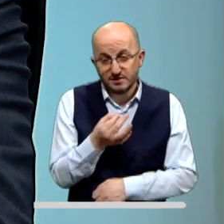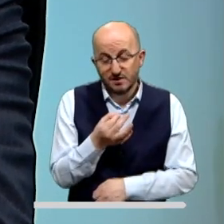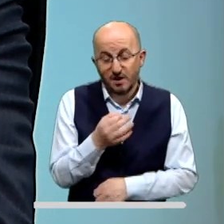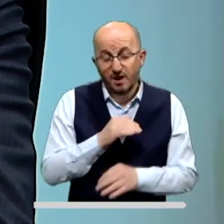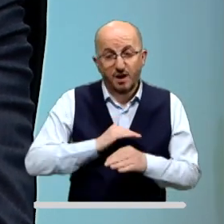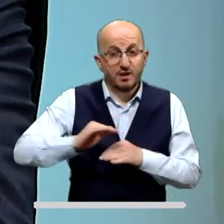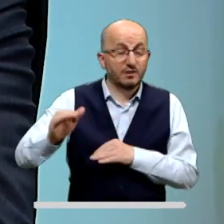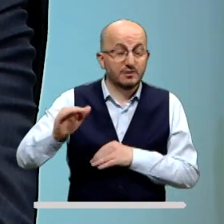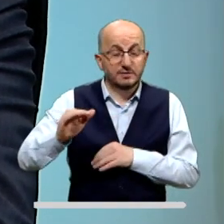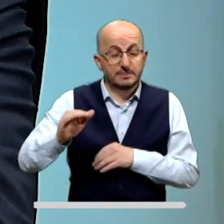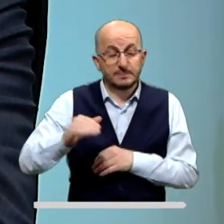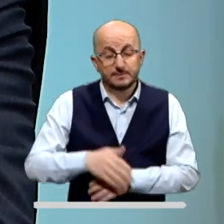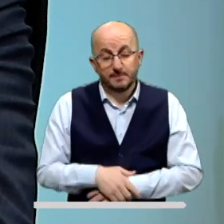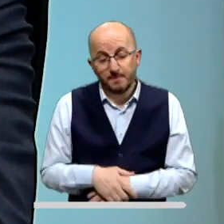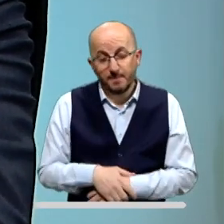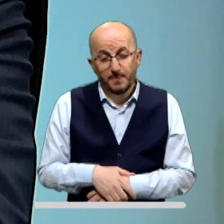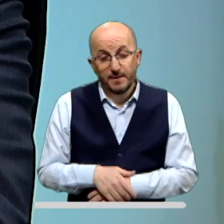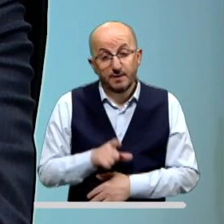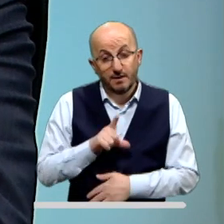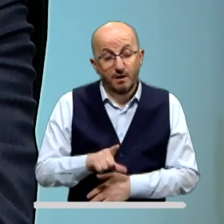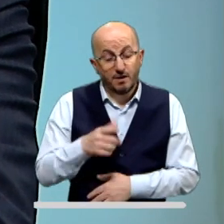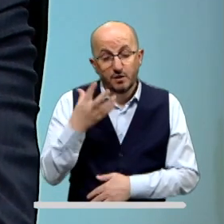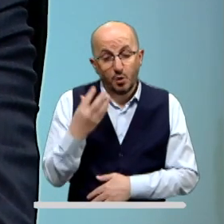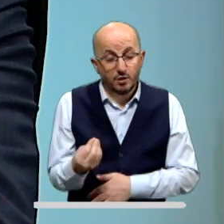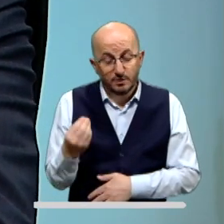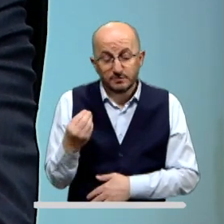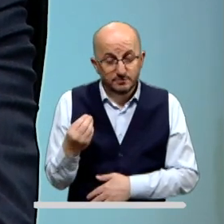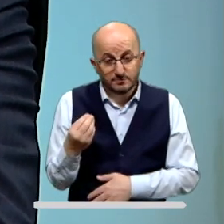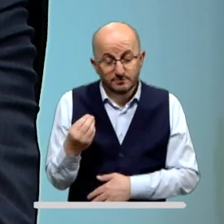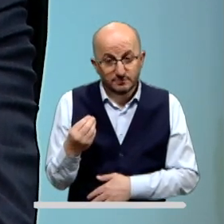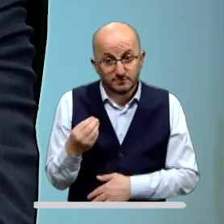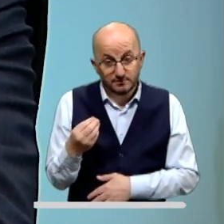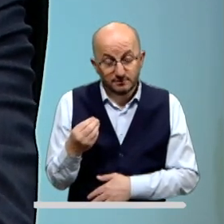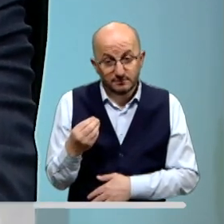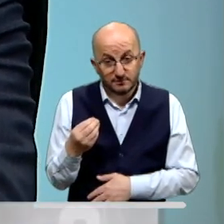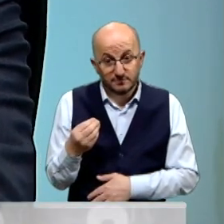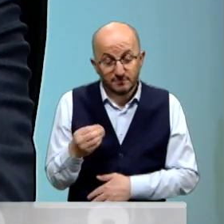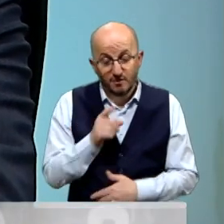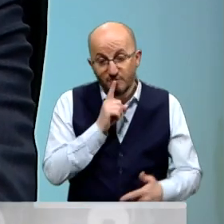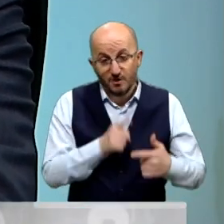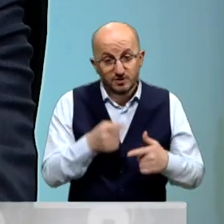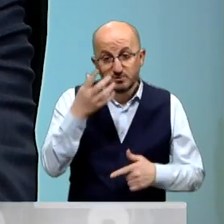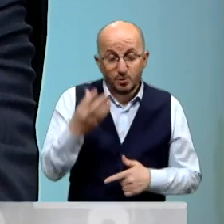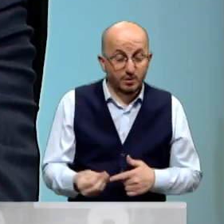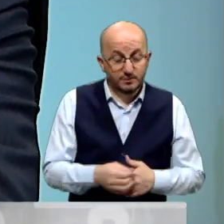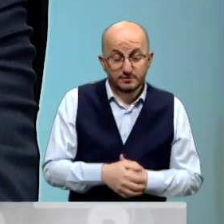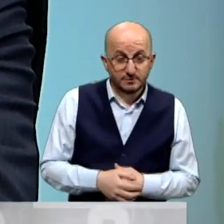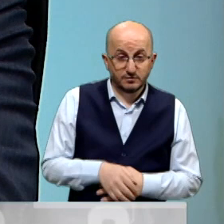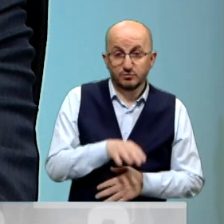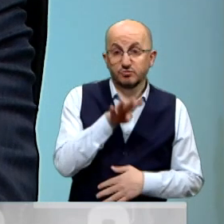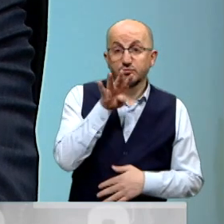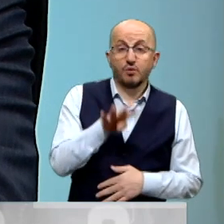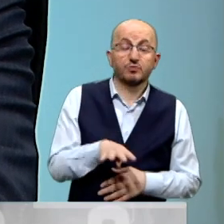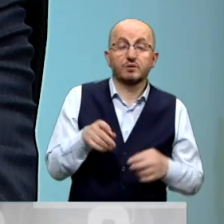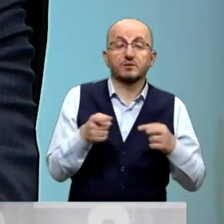halkımız bu tabiri anlamayacak yani gerekli olan çok gerekli olan bunlar için vacip olan diyelim 4